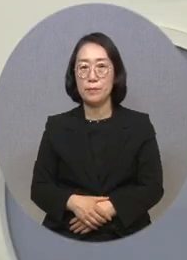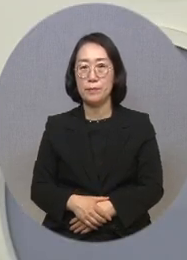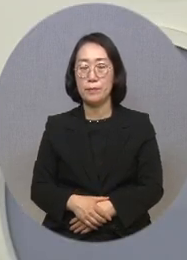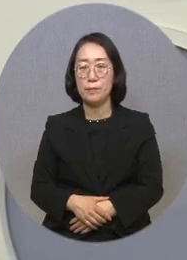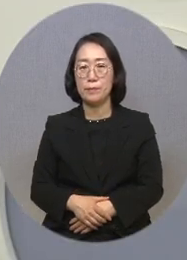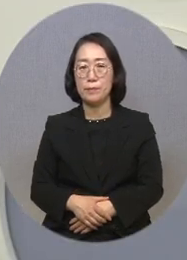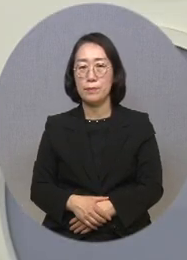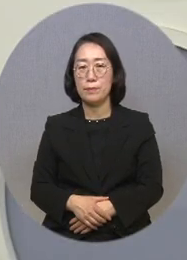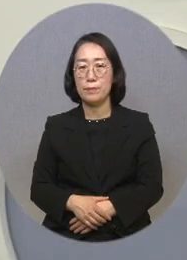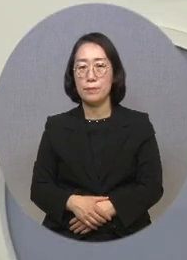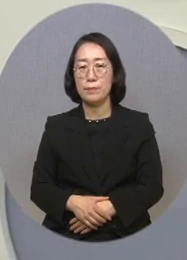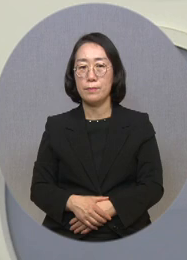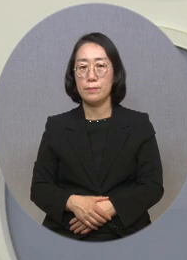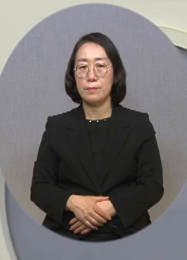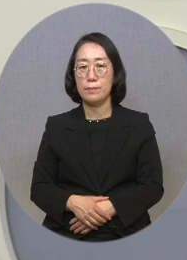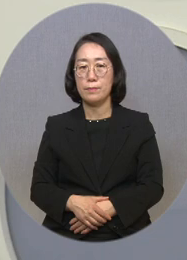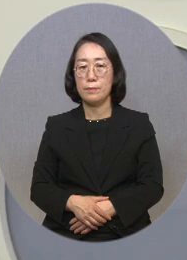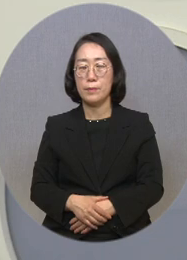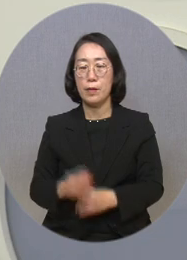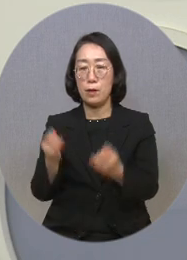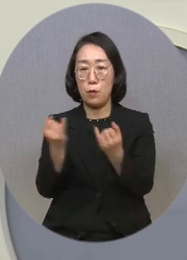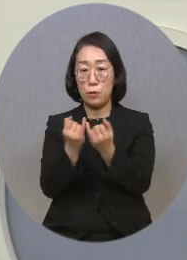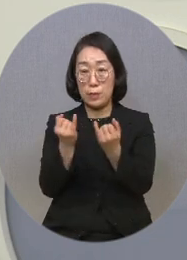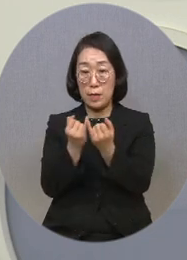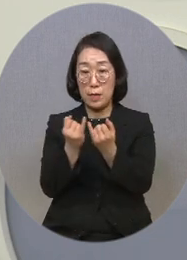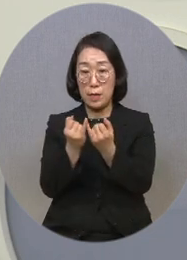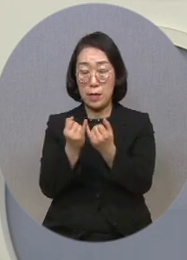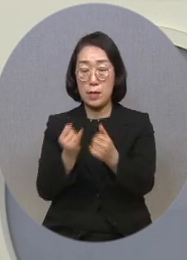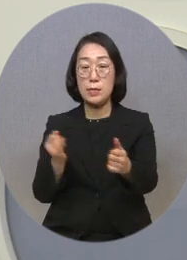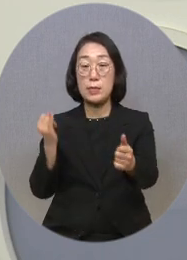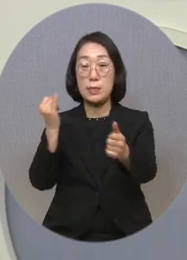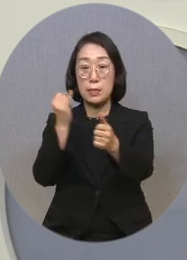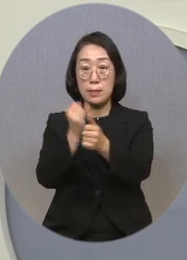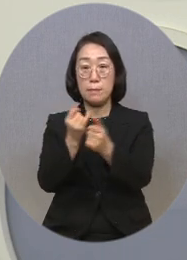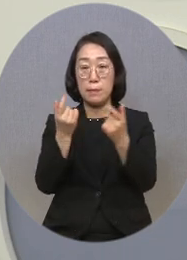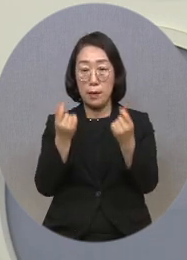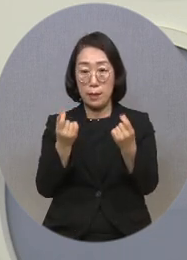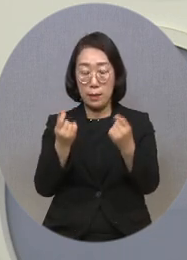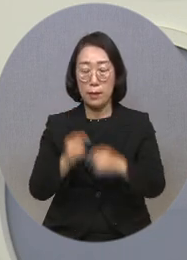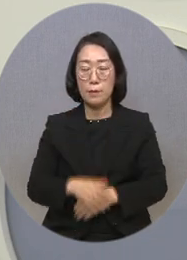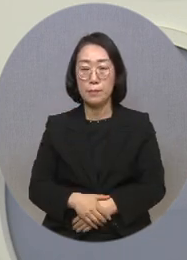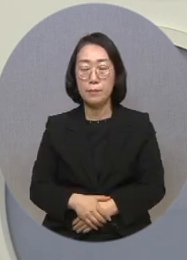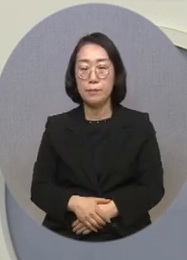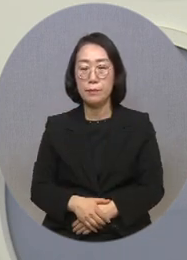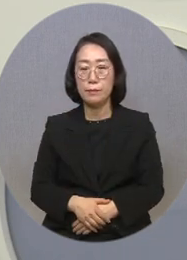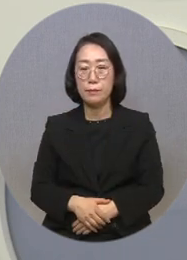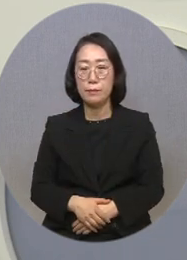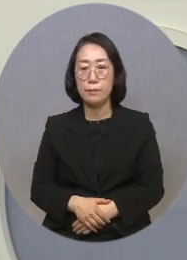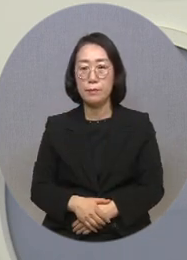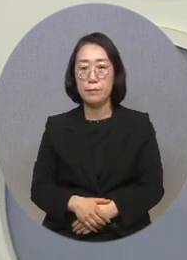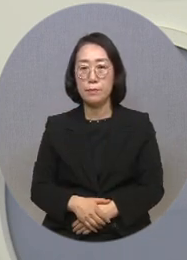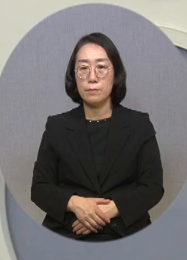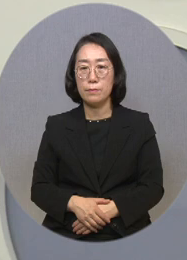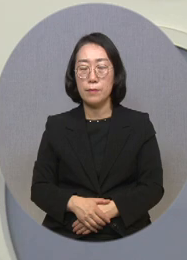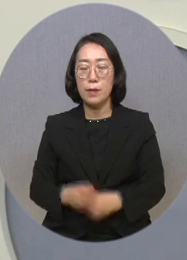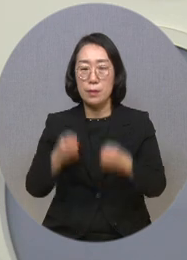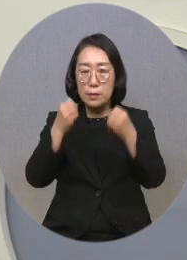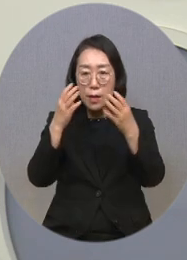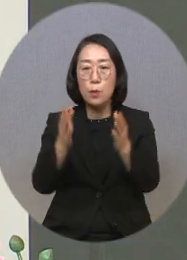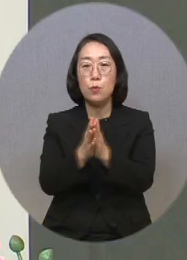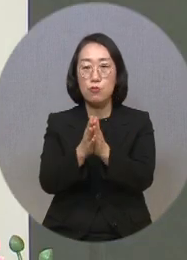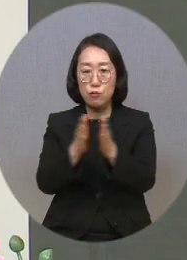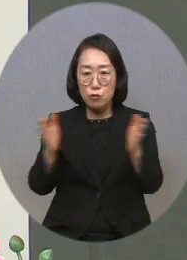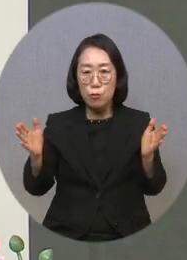제가 괴를 잡았더니 여자가 시집가는 상이다 그랬거든요. 예, 예. 여자가 시집을 간다라는 것은 새로운